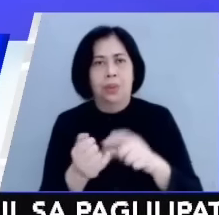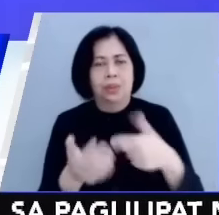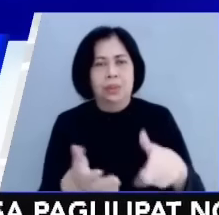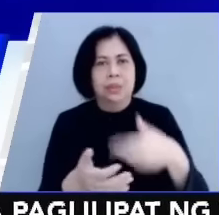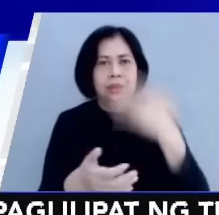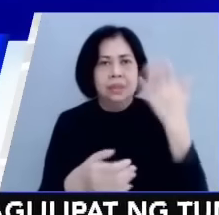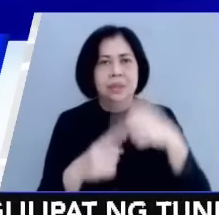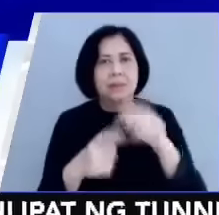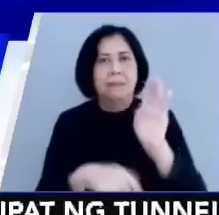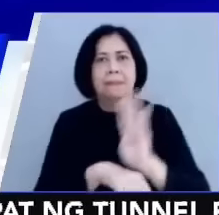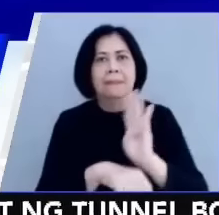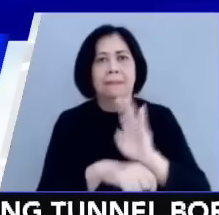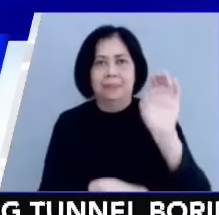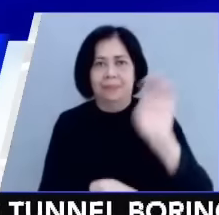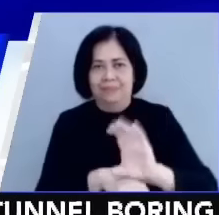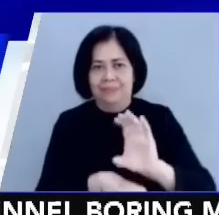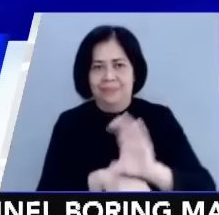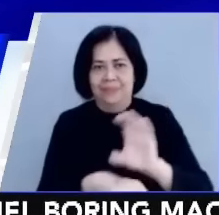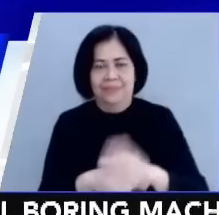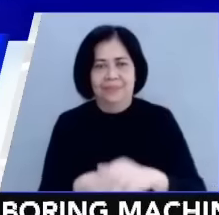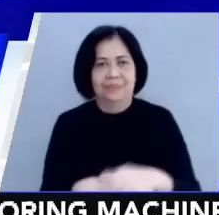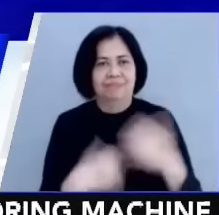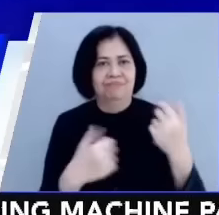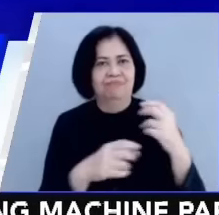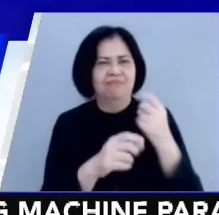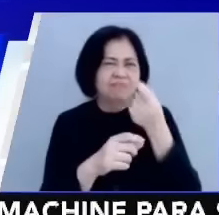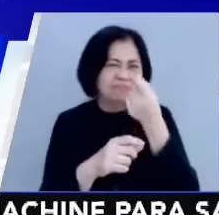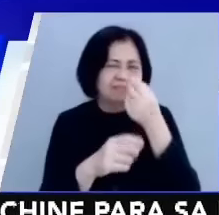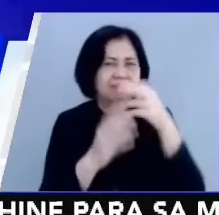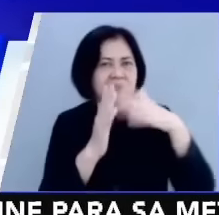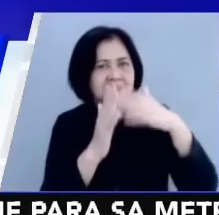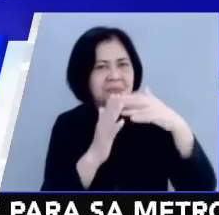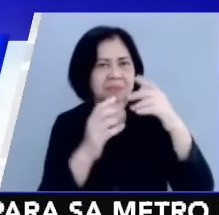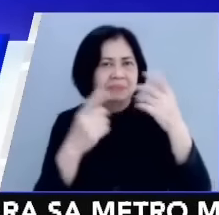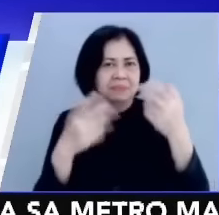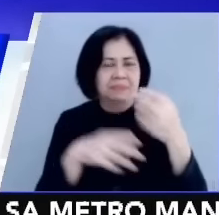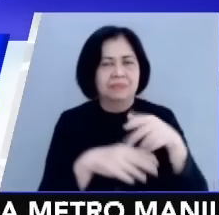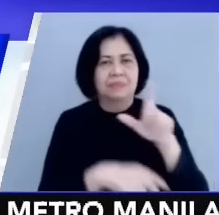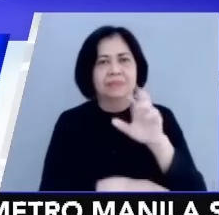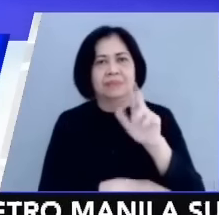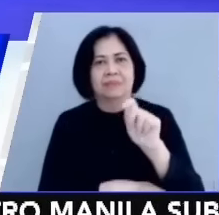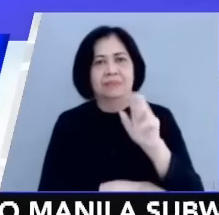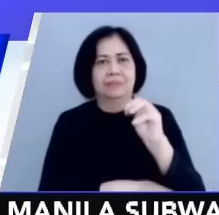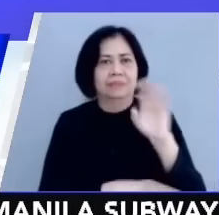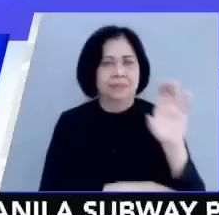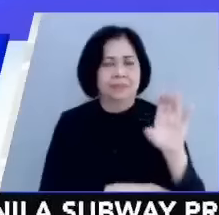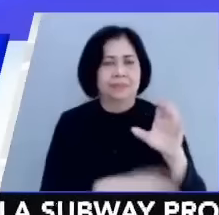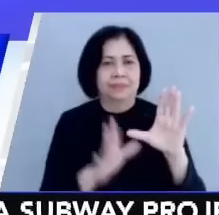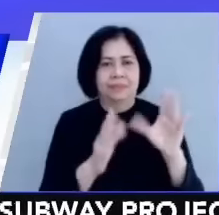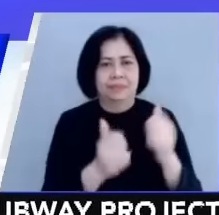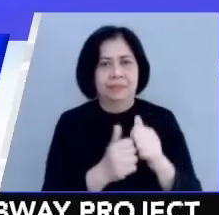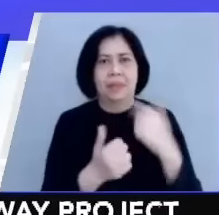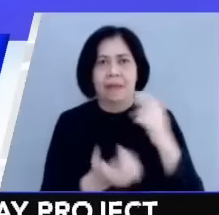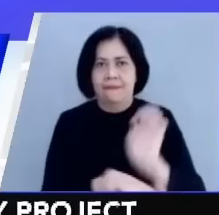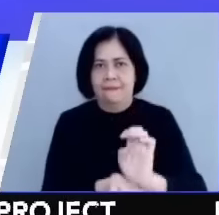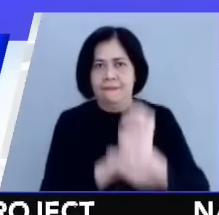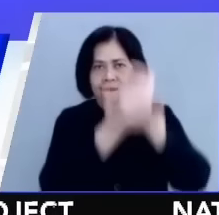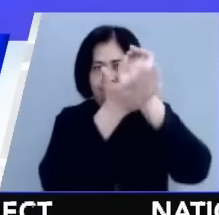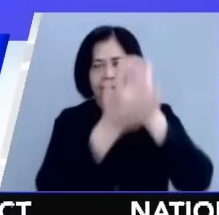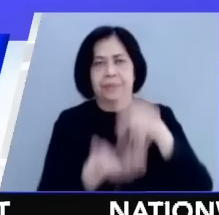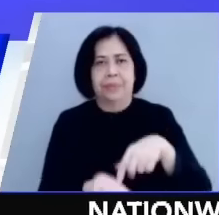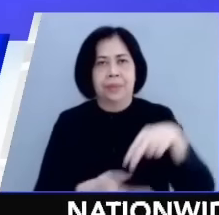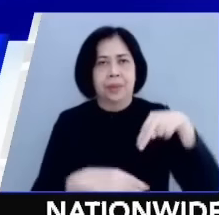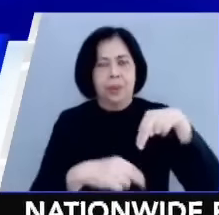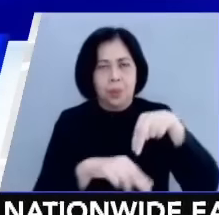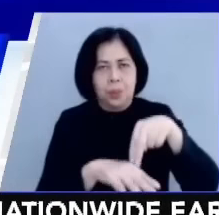Church. Nag-finishing touches na lamang dito ang mga taga-LRMC. May mga elevator at escalator at sariling section